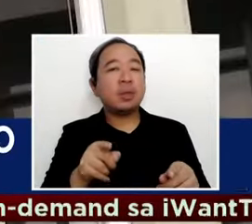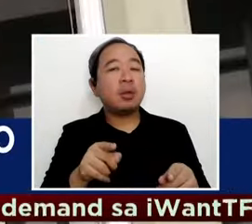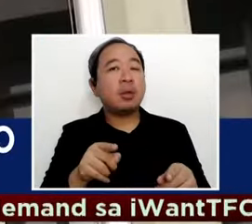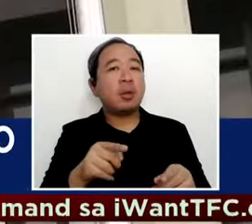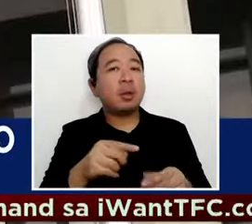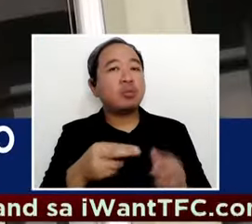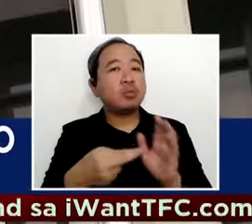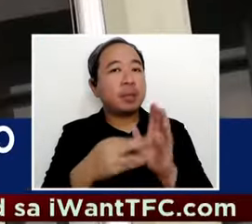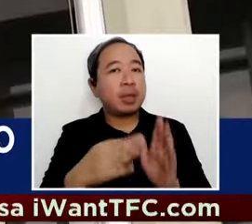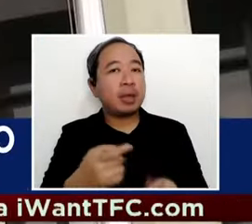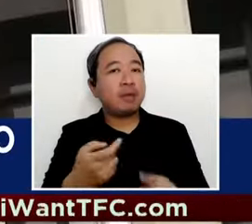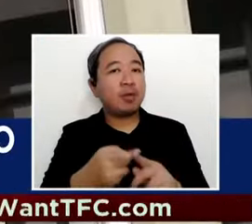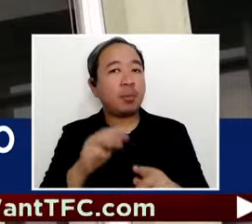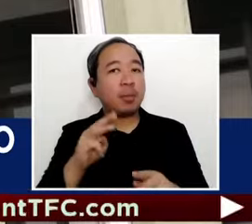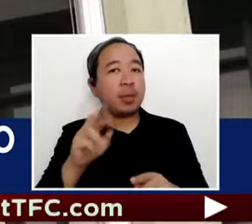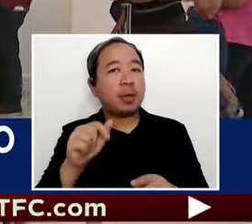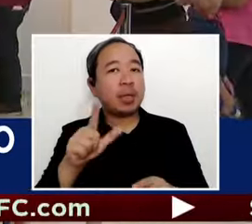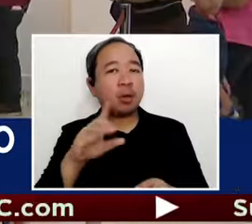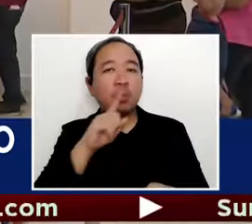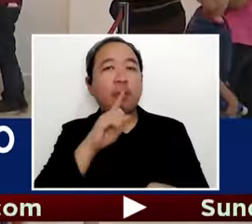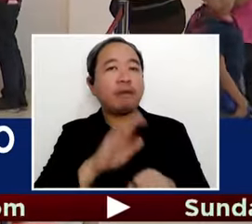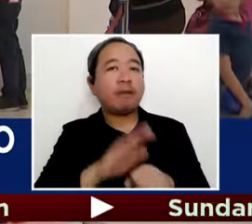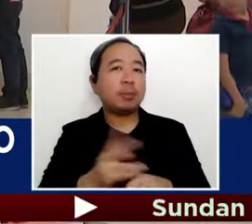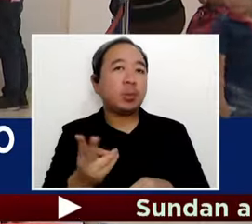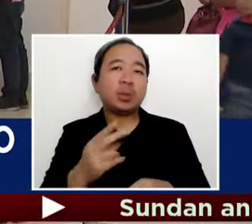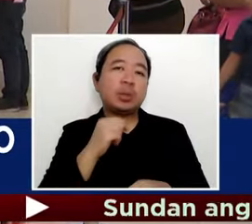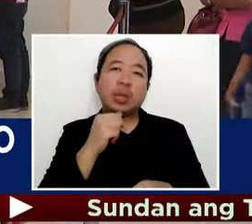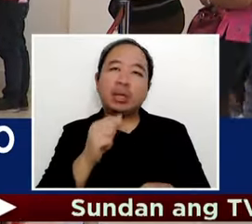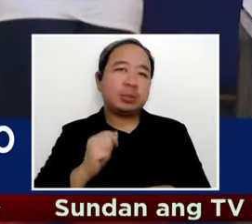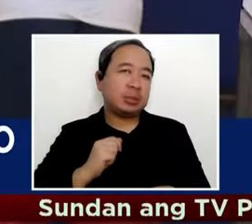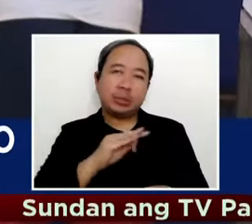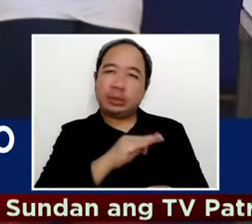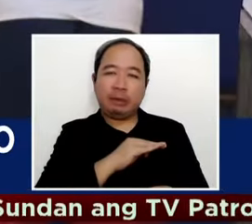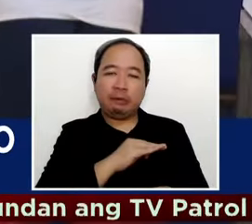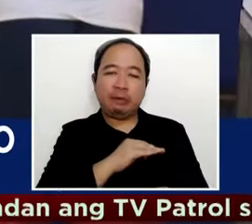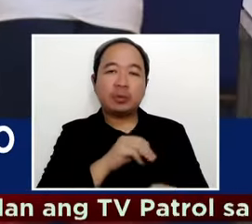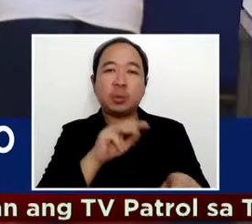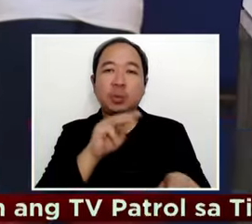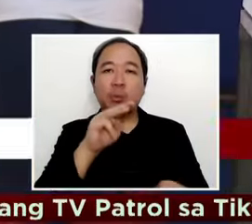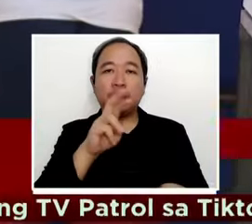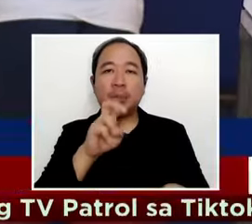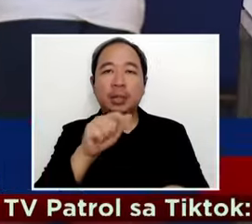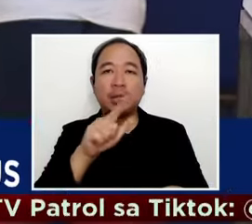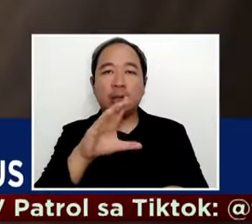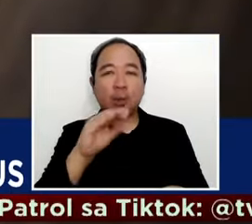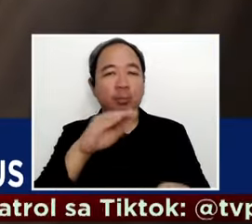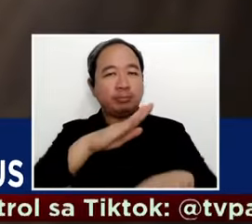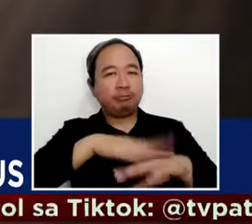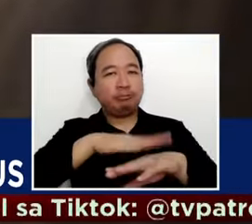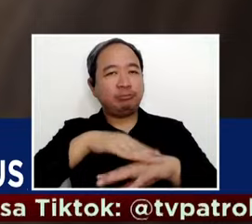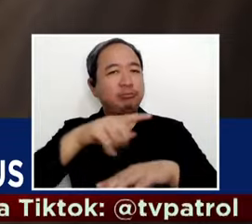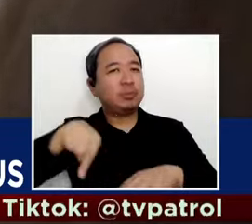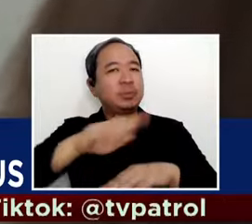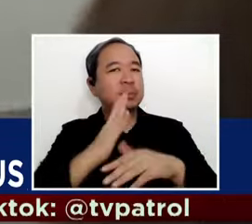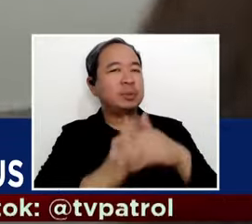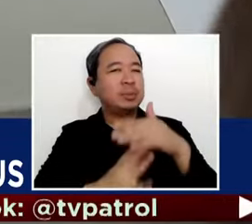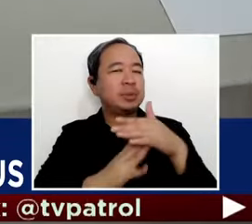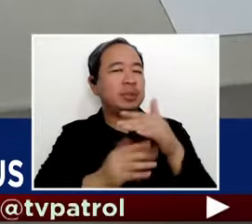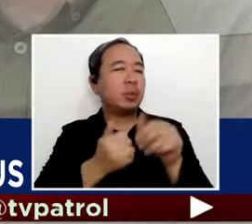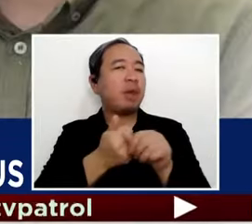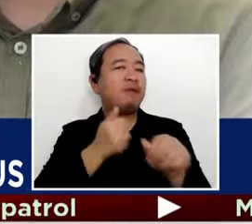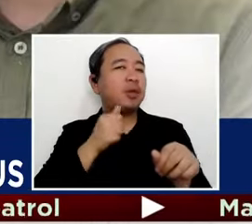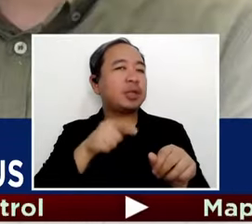Meralco na hindi nila empleyado ang dalawang lalaki. May paalala rin ang Meralco sa mga consumer upang maiwasang mabiktima ng ganitong